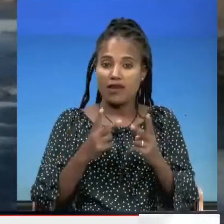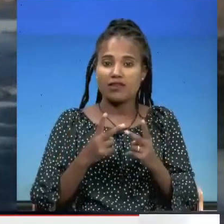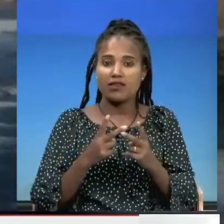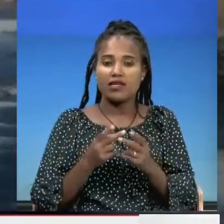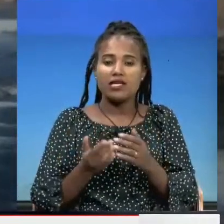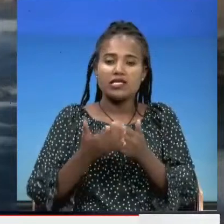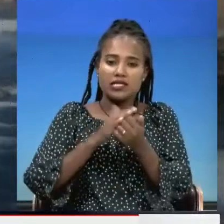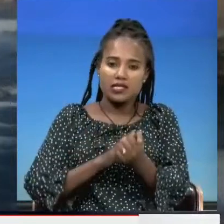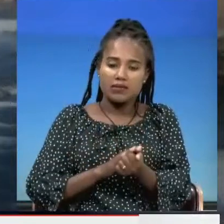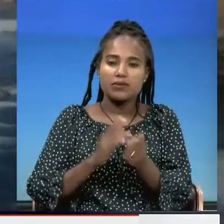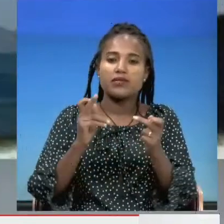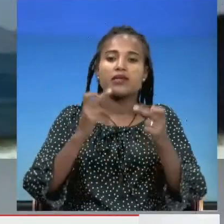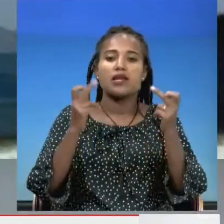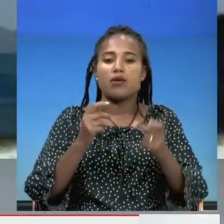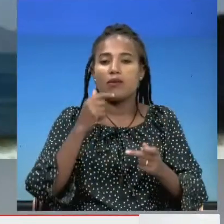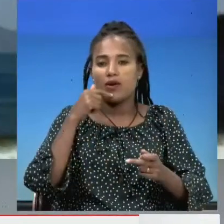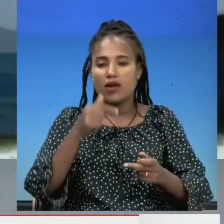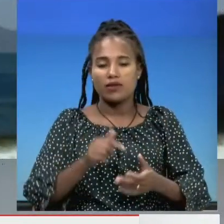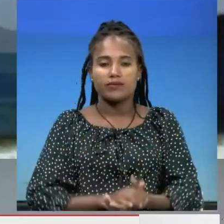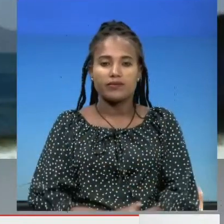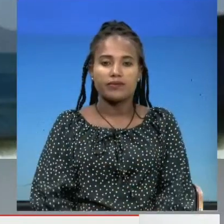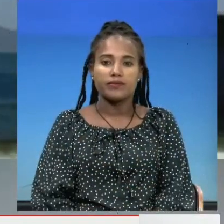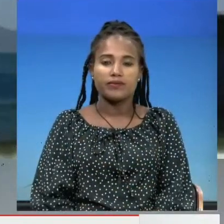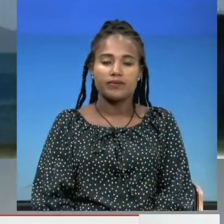ድርብ ድል ነው ብለዋል።